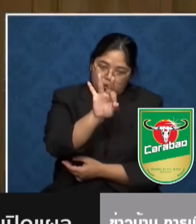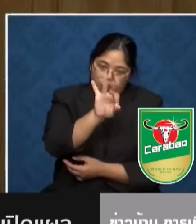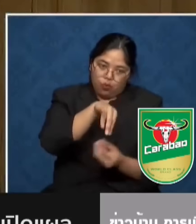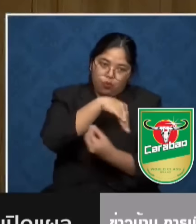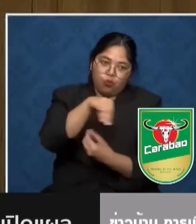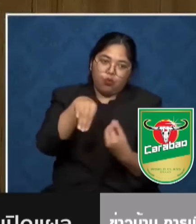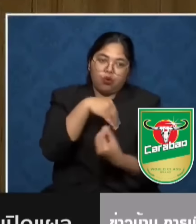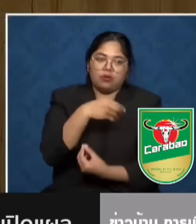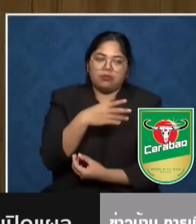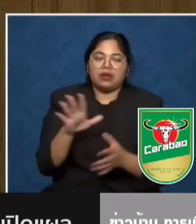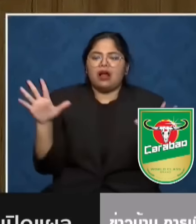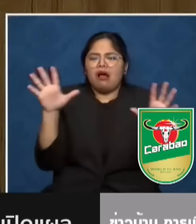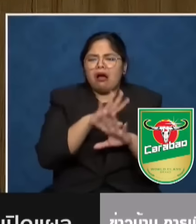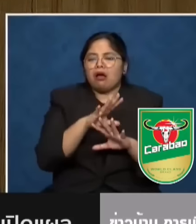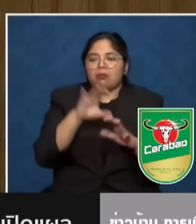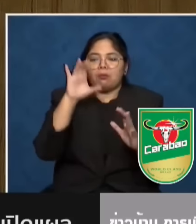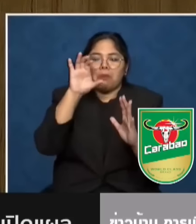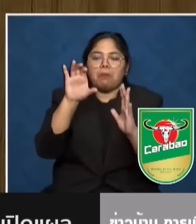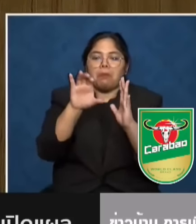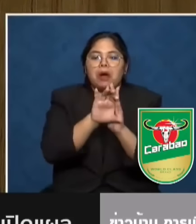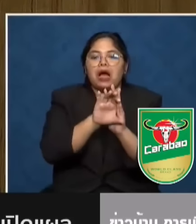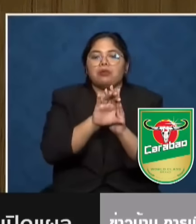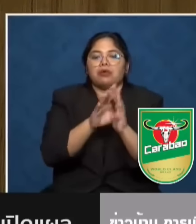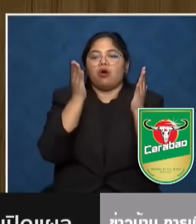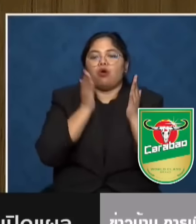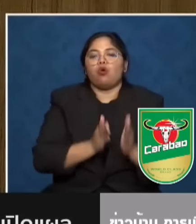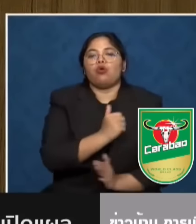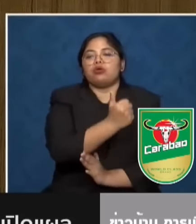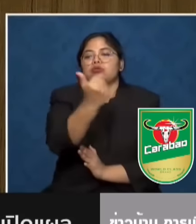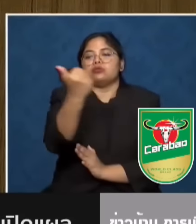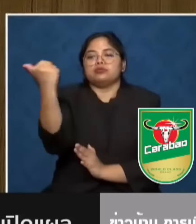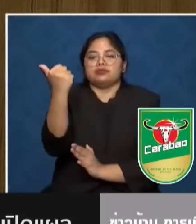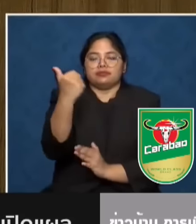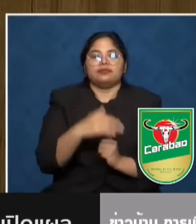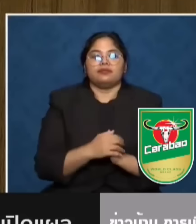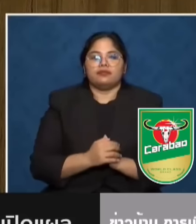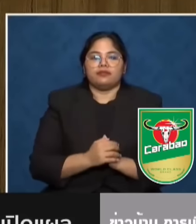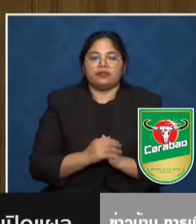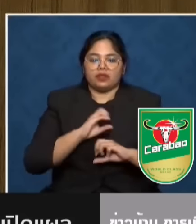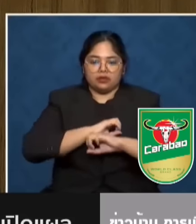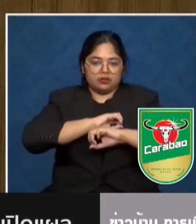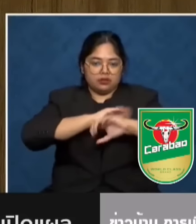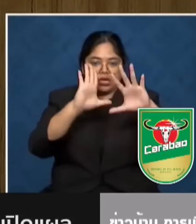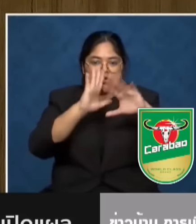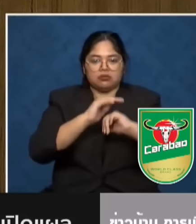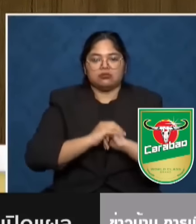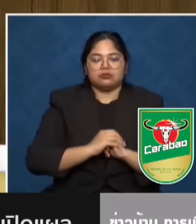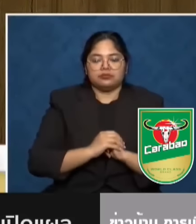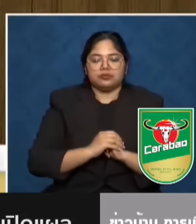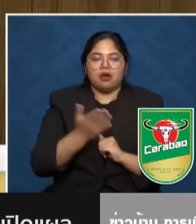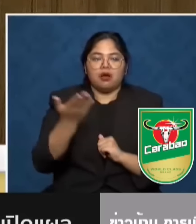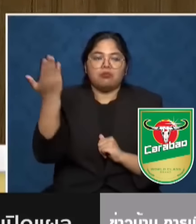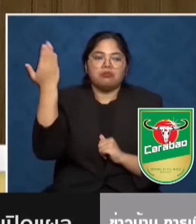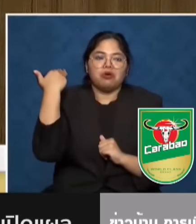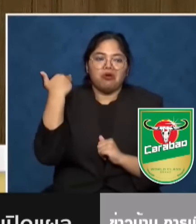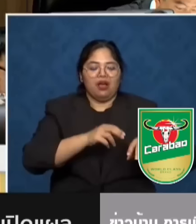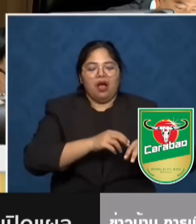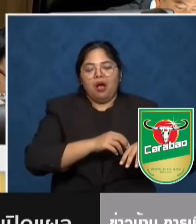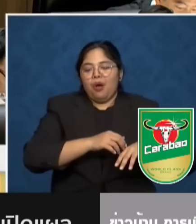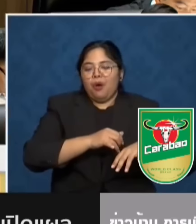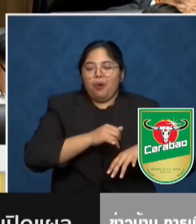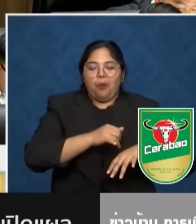ยปัญหาใหญ่ที่สุดที่รัฐบาลต้องแก้เนี่ยนะฮะมันเป็นเพราะเป็นสิ่งที่ซอกกร่อนบ่อนทำลายโอ้คำ